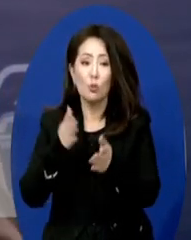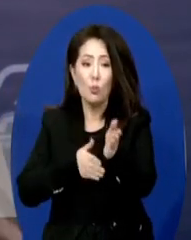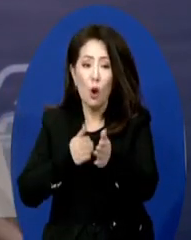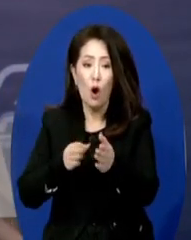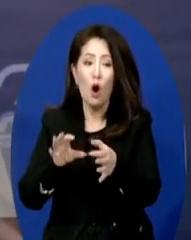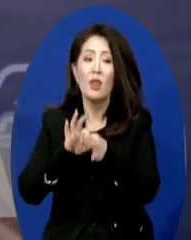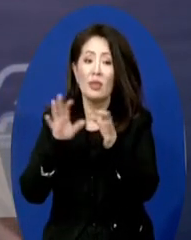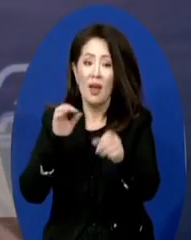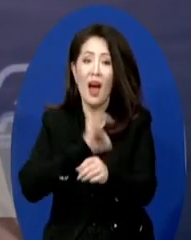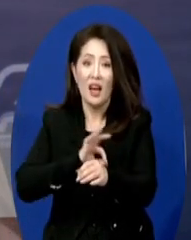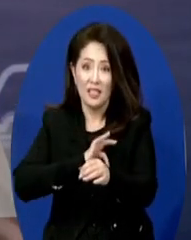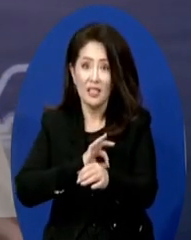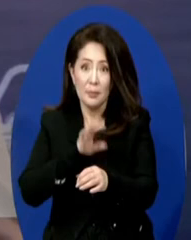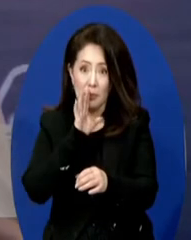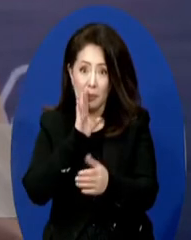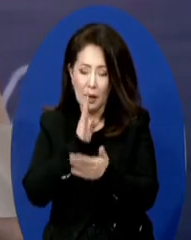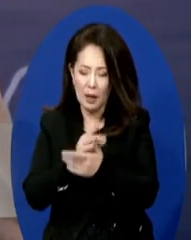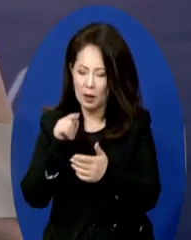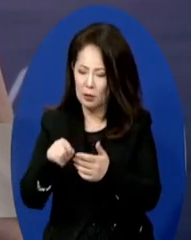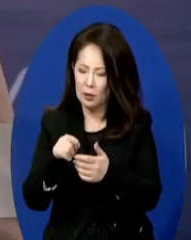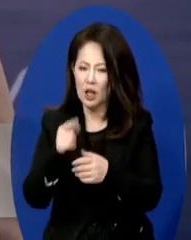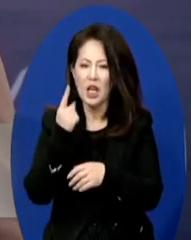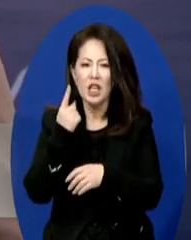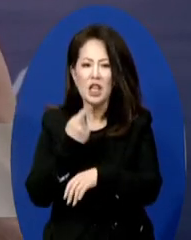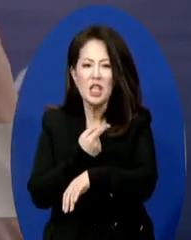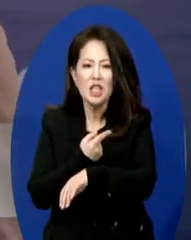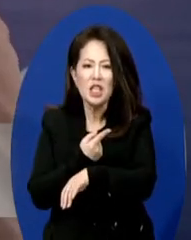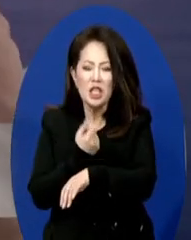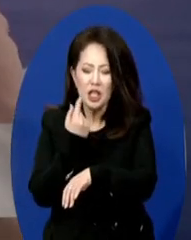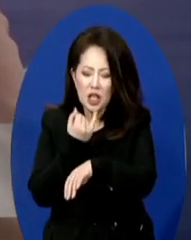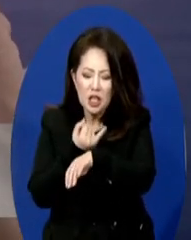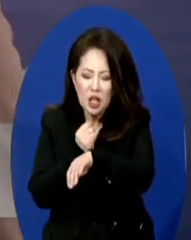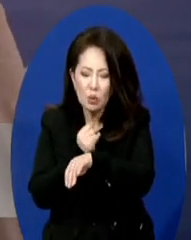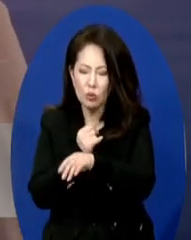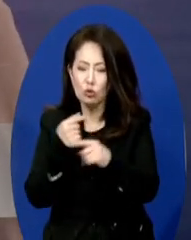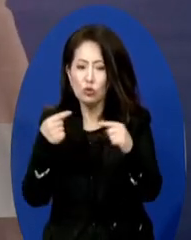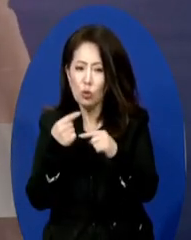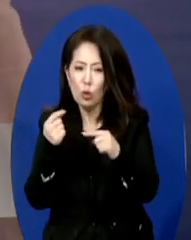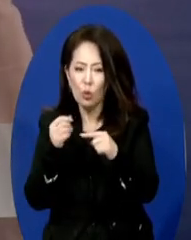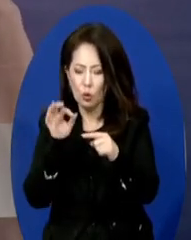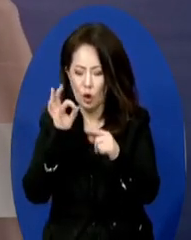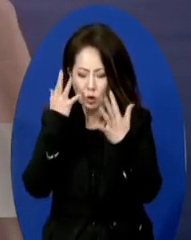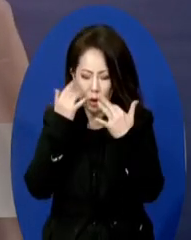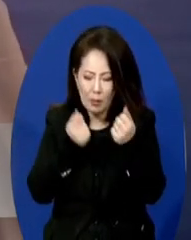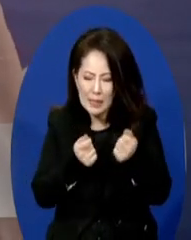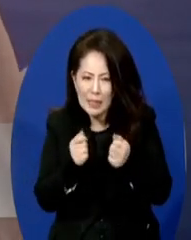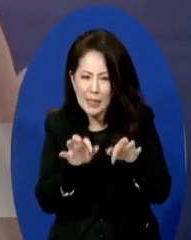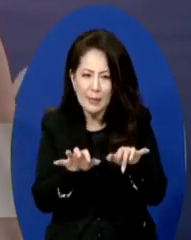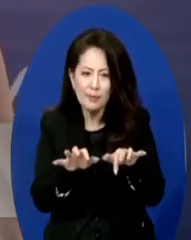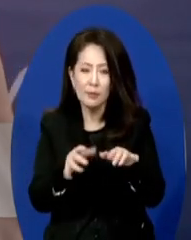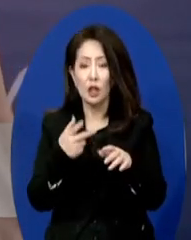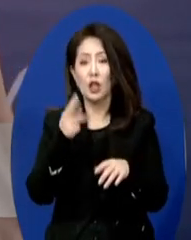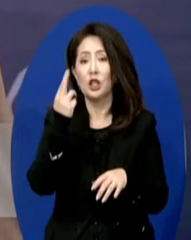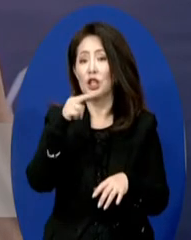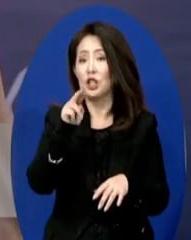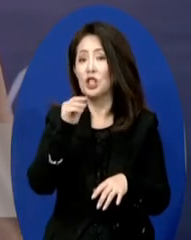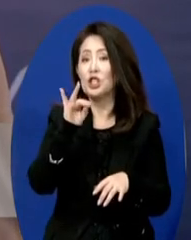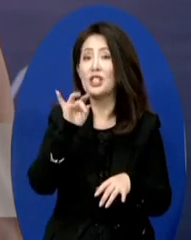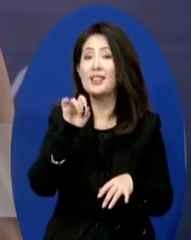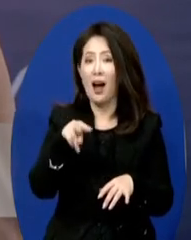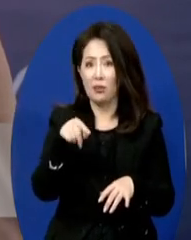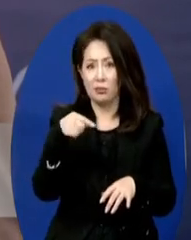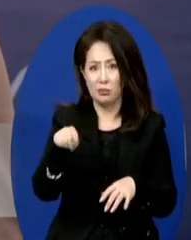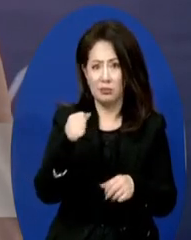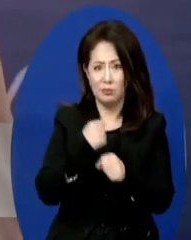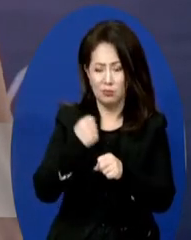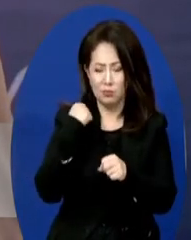энийг өндөр бүтээлтэйгээр за ямар нэгэн секундийн зөрүүгээр саадгүйгээр зохион байгуулах нь ялцчгүй дижитал орчны асуудал. Дээрэс нь програм